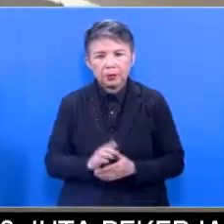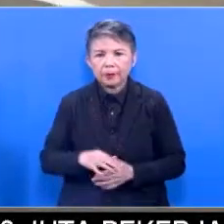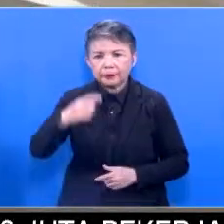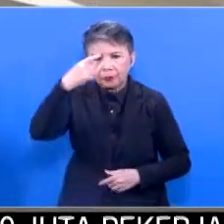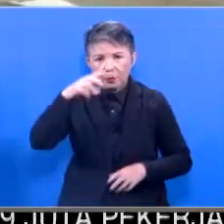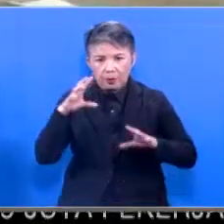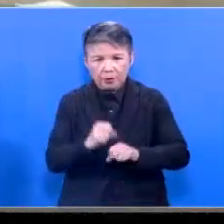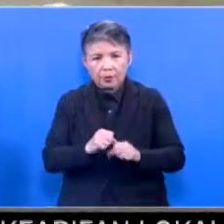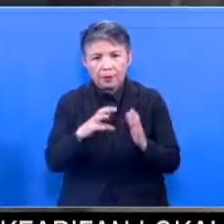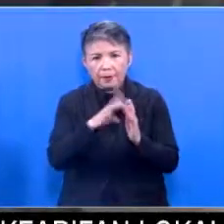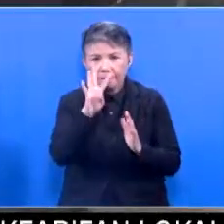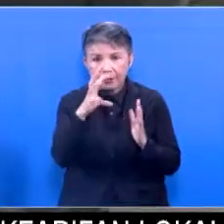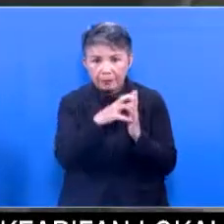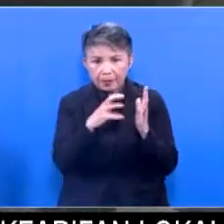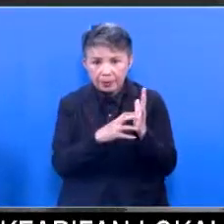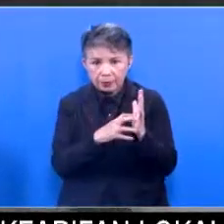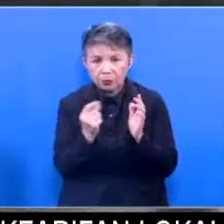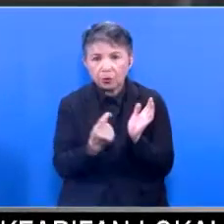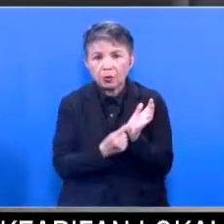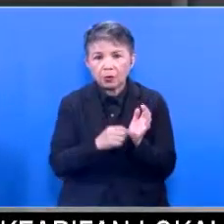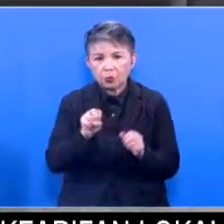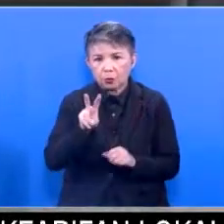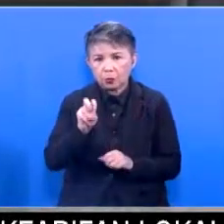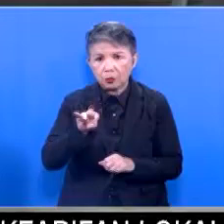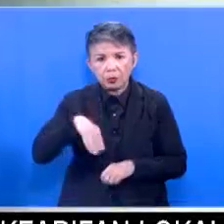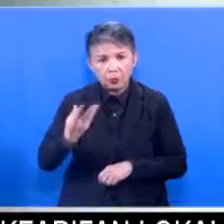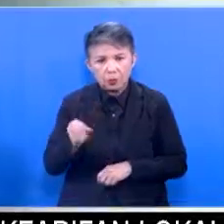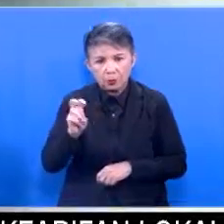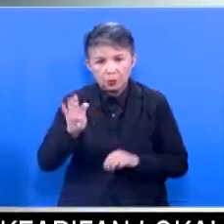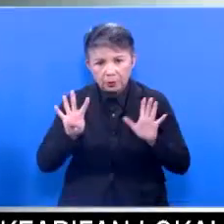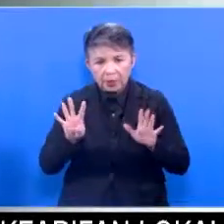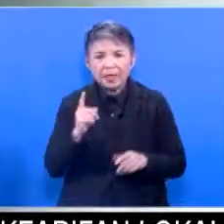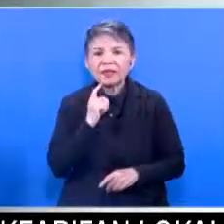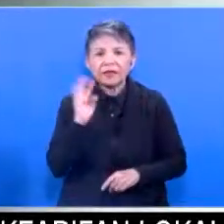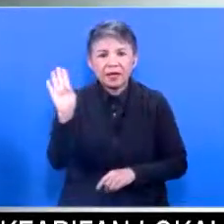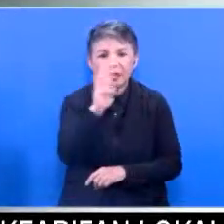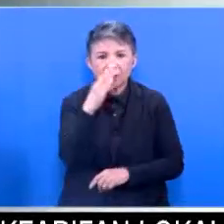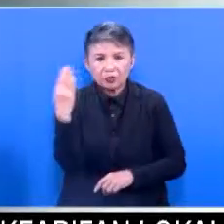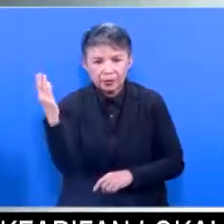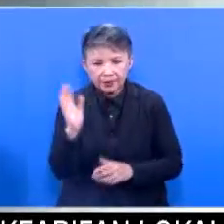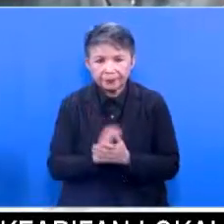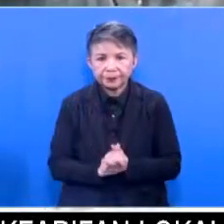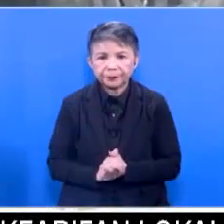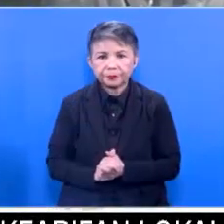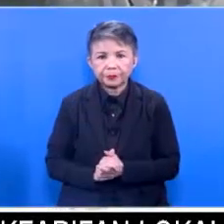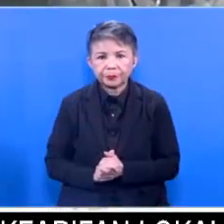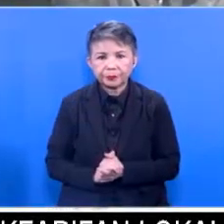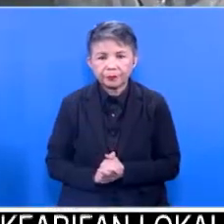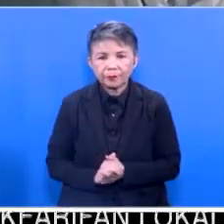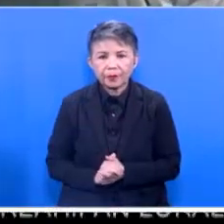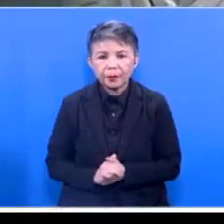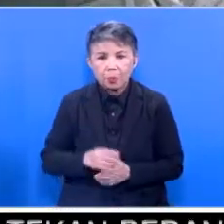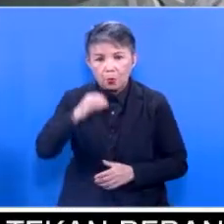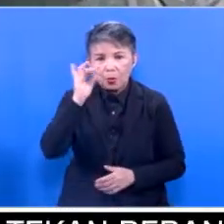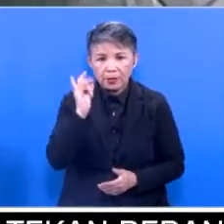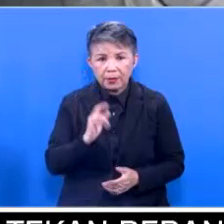menjerat AS dengan 4 pasal berlapis Undang-Undang Nomor 22 Tahun 2009 tentang Lalu Lintas dan Angkutan Jalan. Meski demikian,